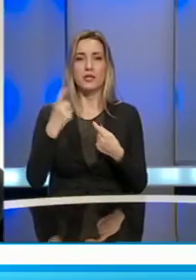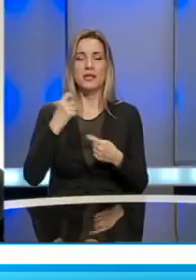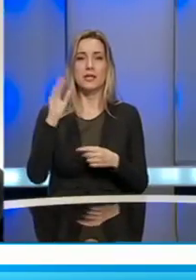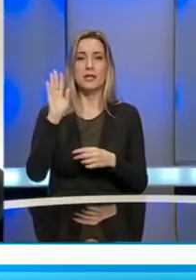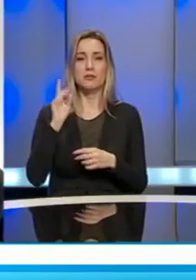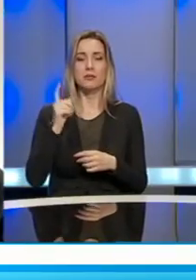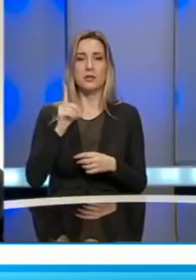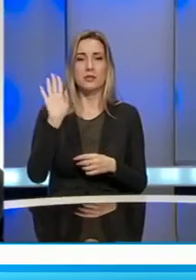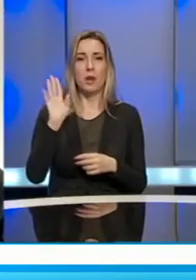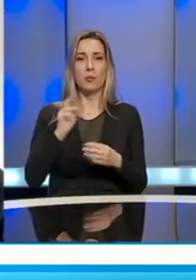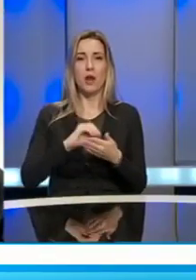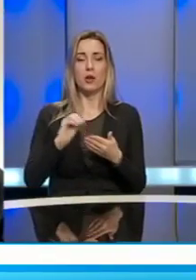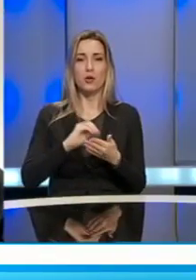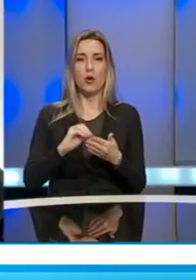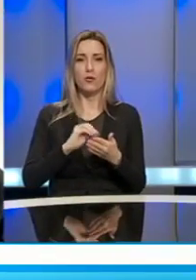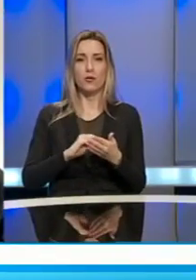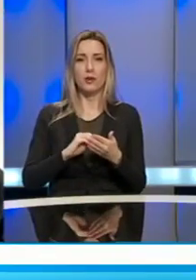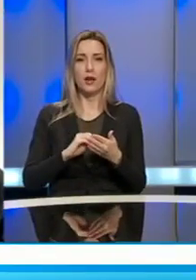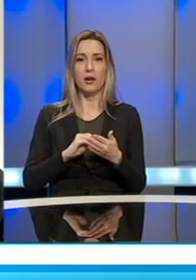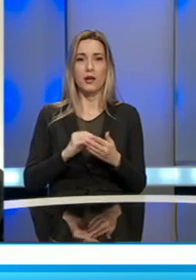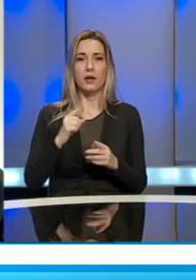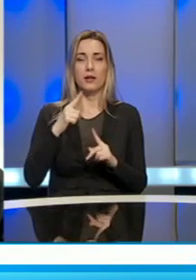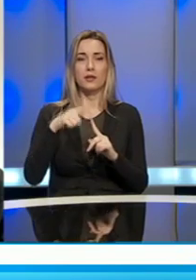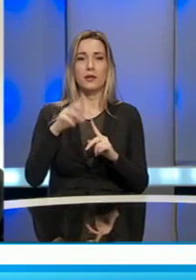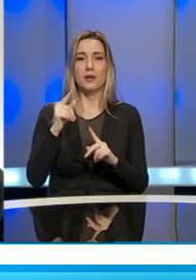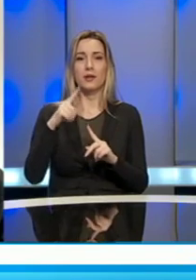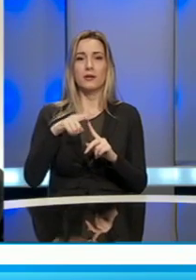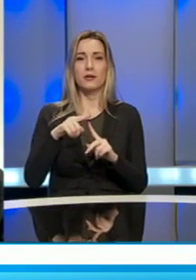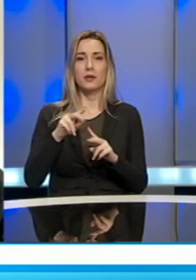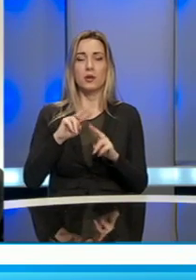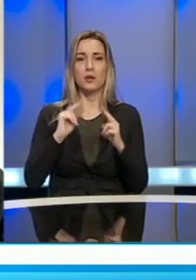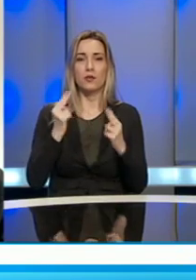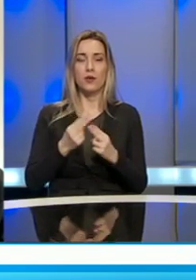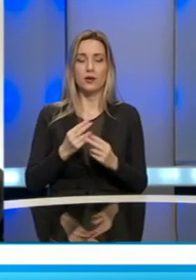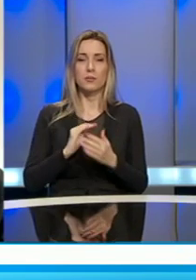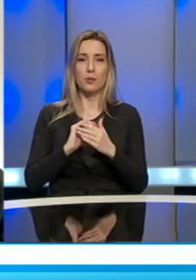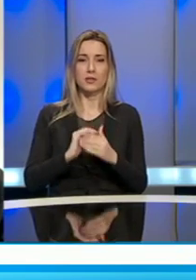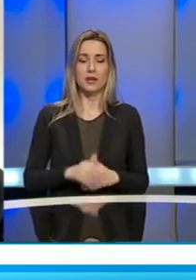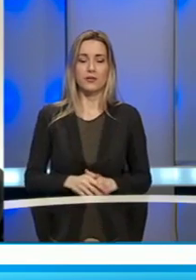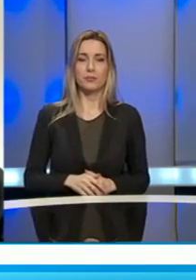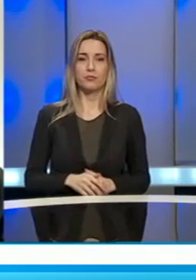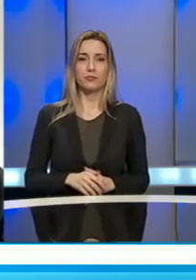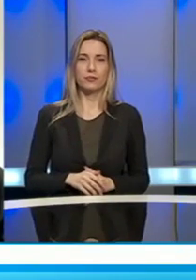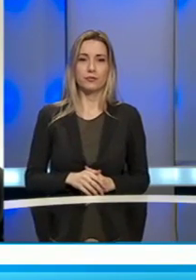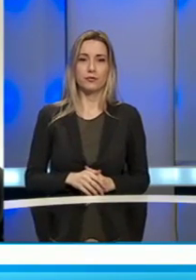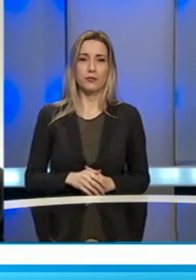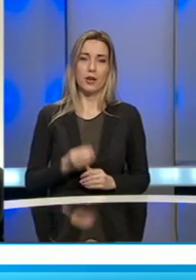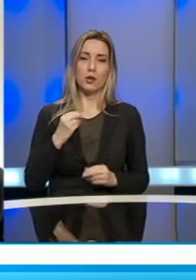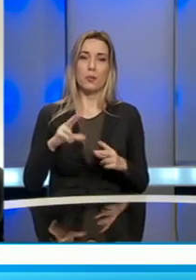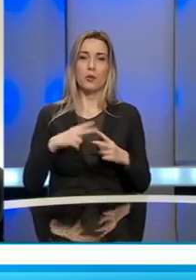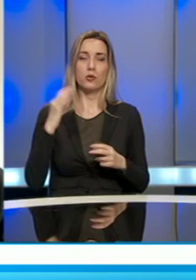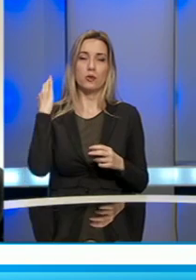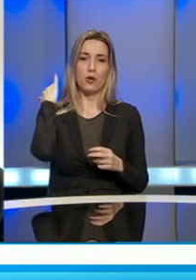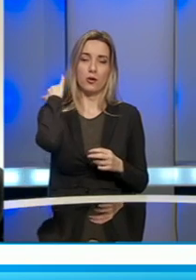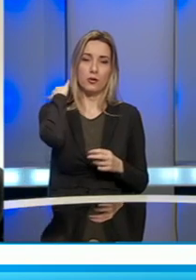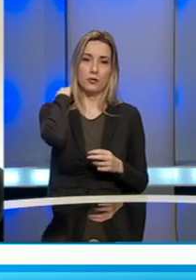Istanbula, novinar TRT World televizije Aksel Zajmović sa nama ovoga jutra. Pozdrav! Dobro jutro vama